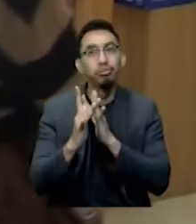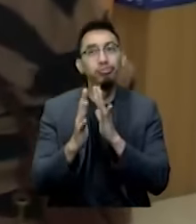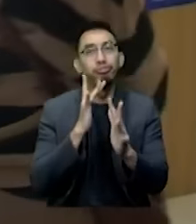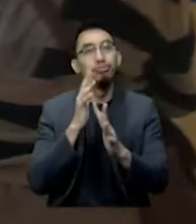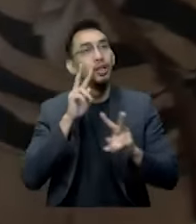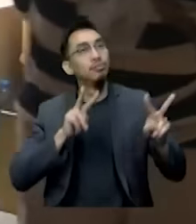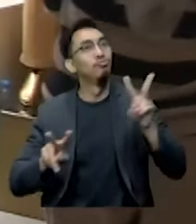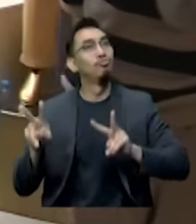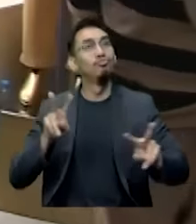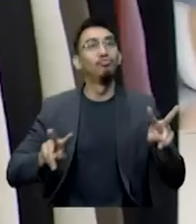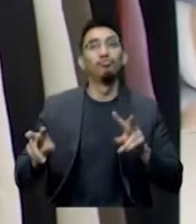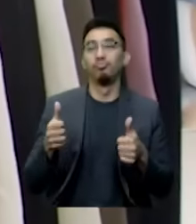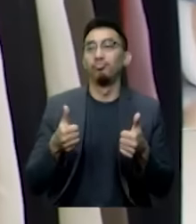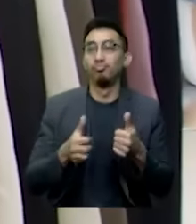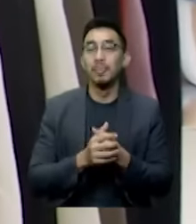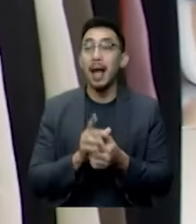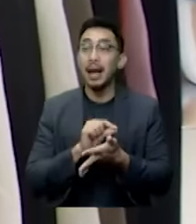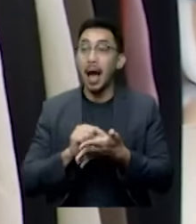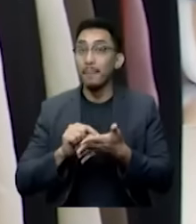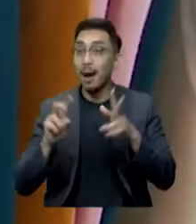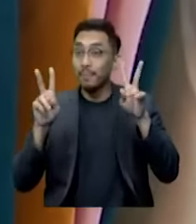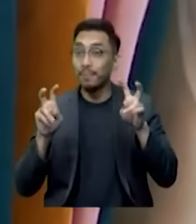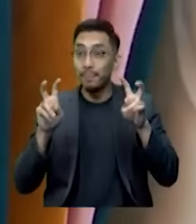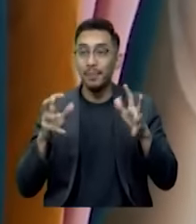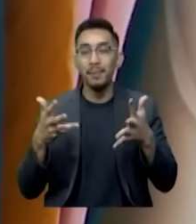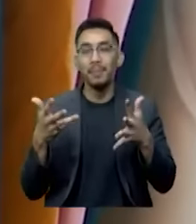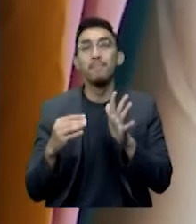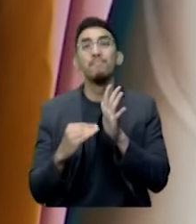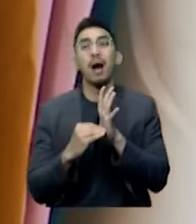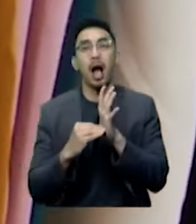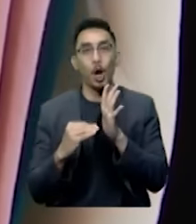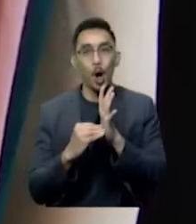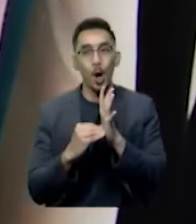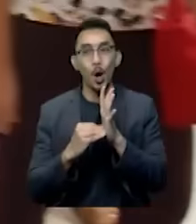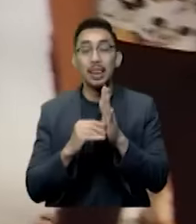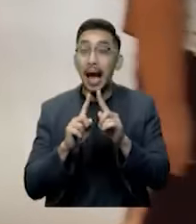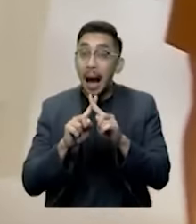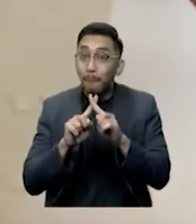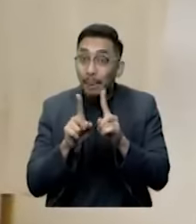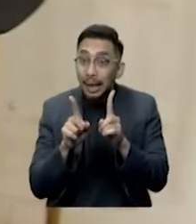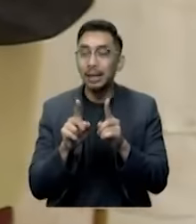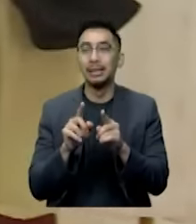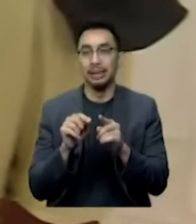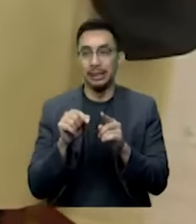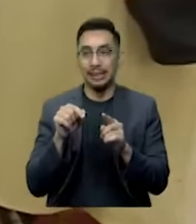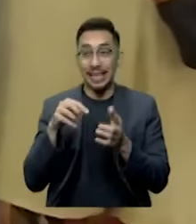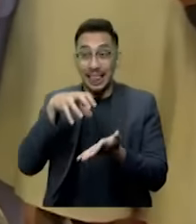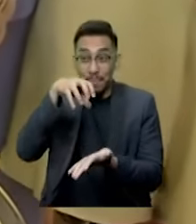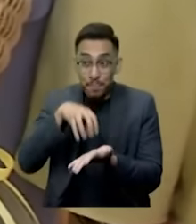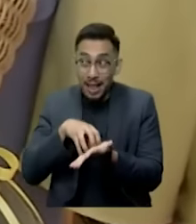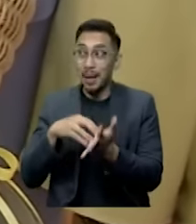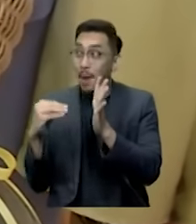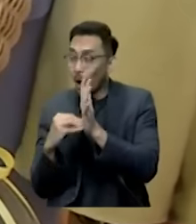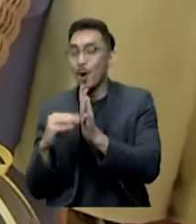Meski memiliki nama Bangkok yang merupakan nama besar di Thailand, tapi pusat belanja ini terletak di Jakarta, tepatnya